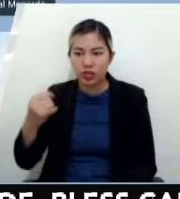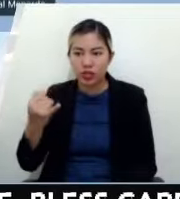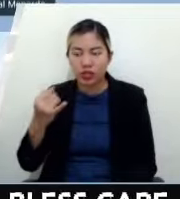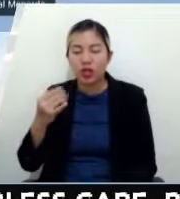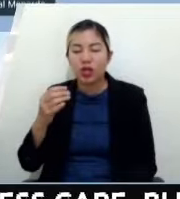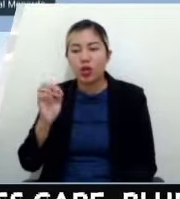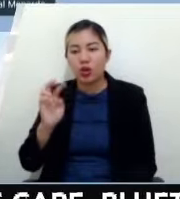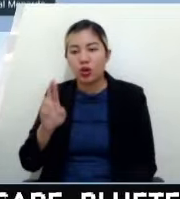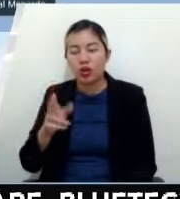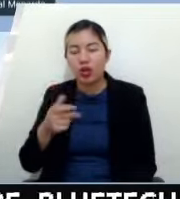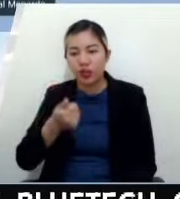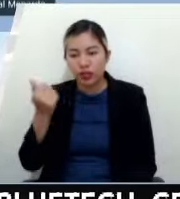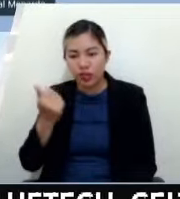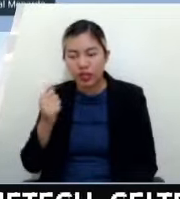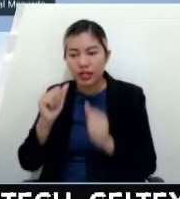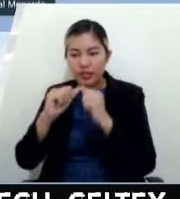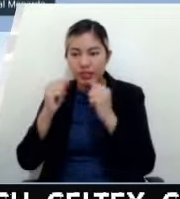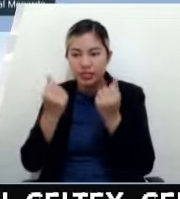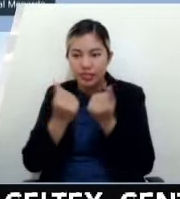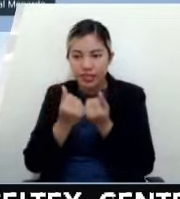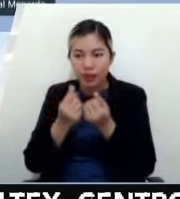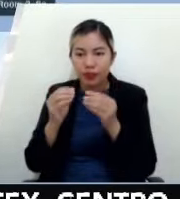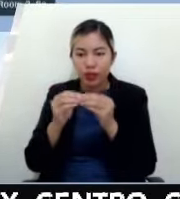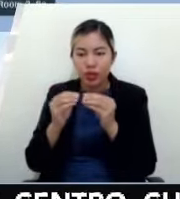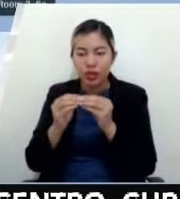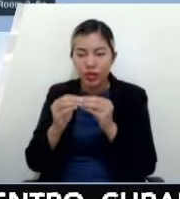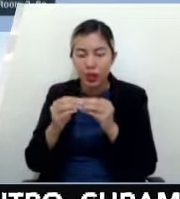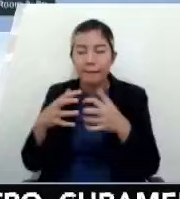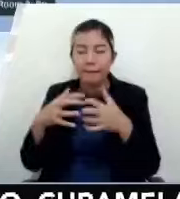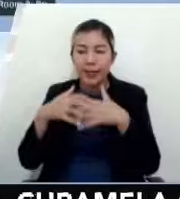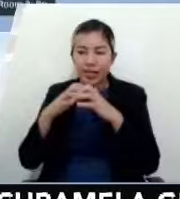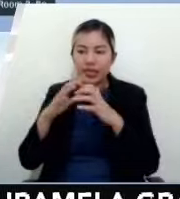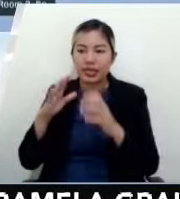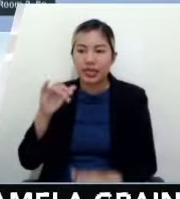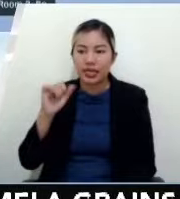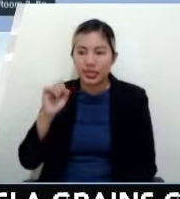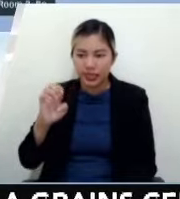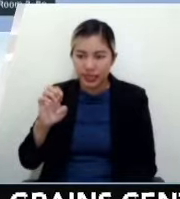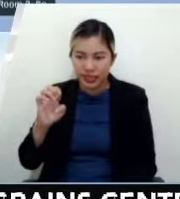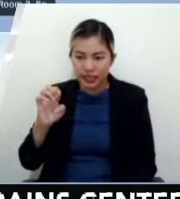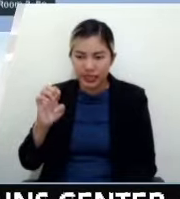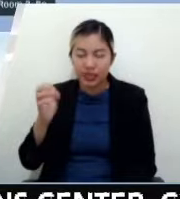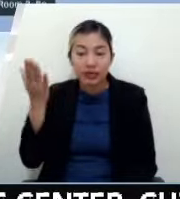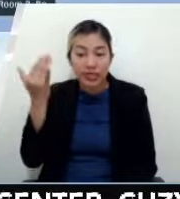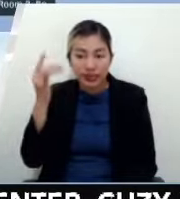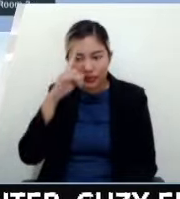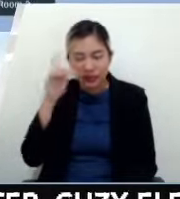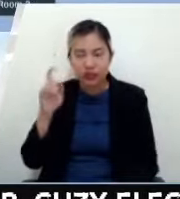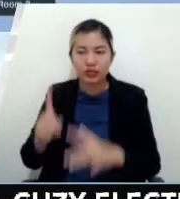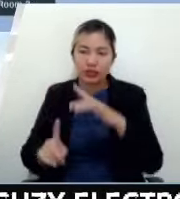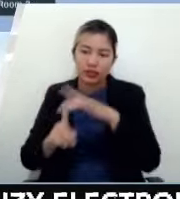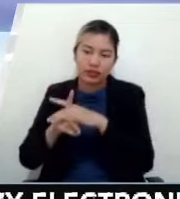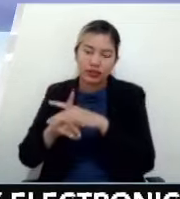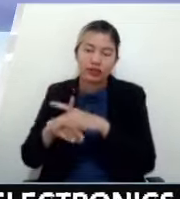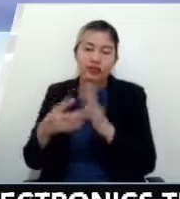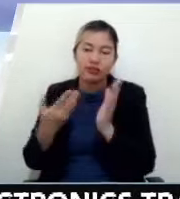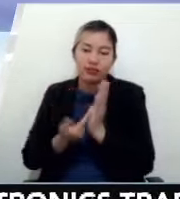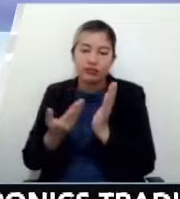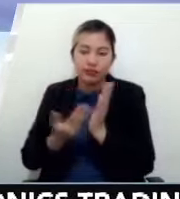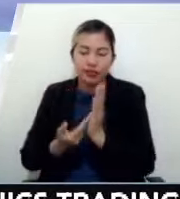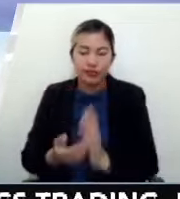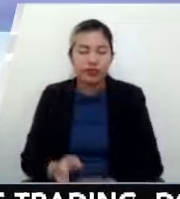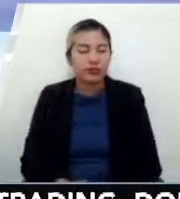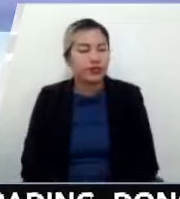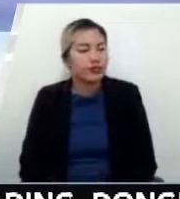agencies natin na magcase build up kasi lumilitaw na yung mga ebidensya sa ngayon Opo bukod po doun sa binanggit niyong mga lapses